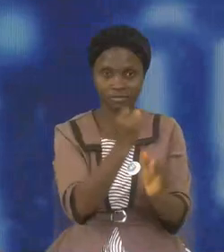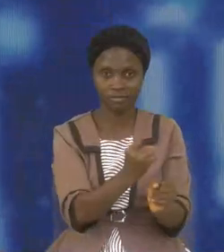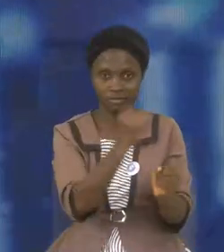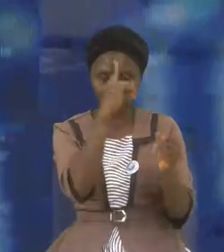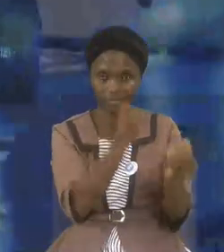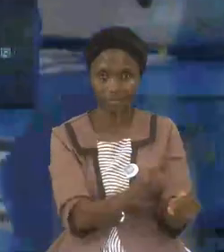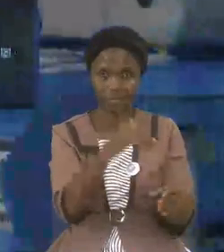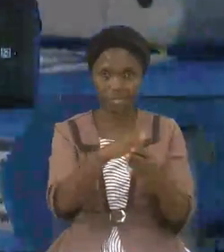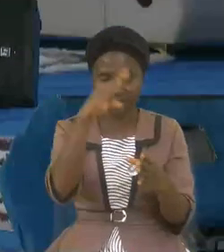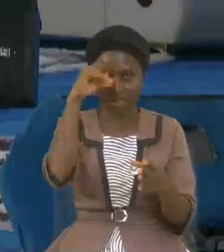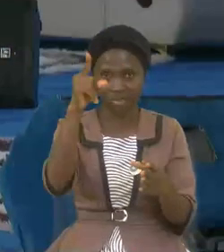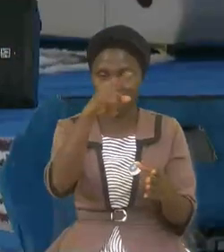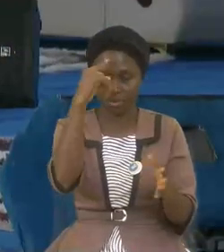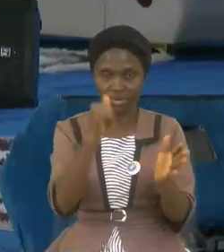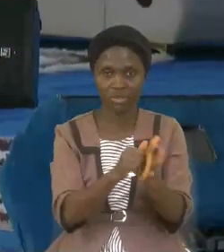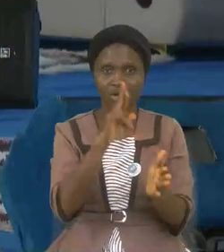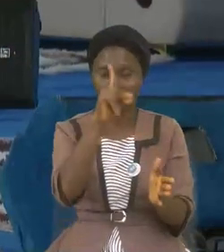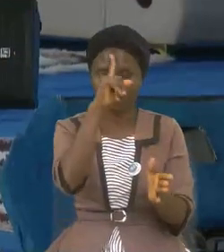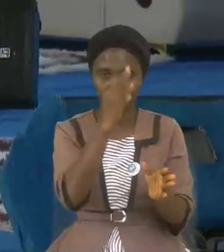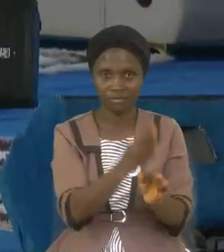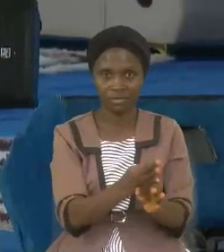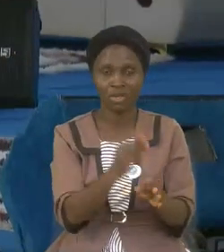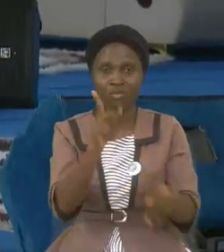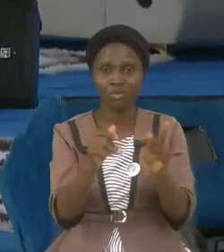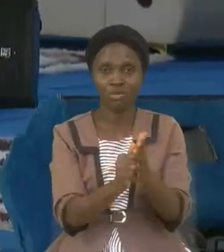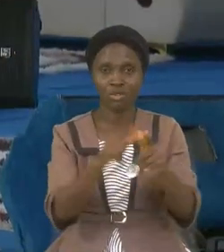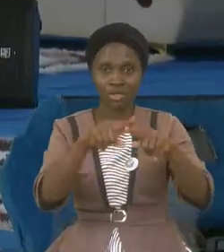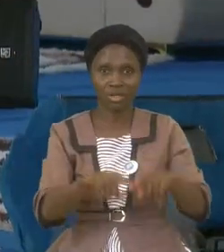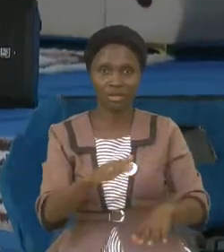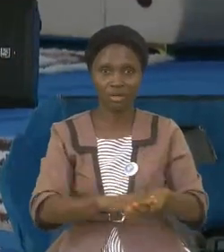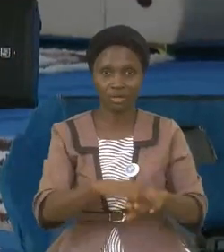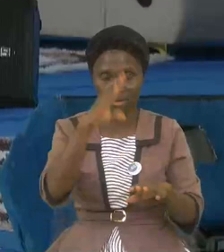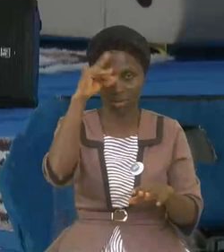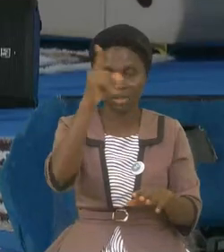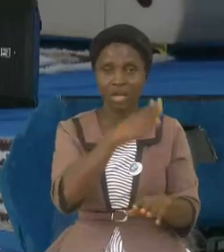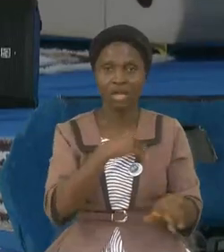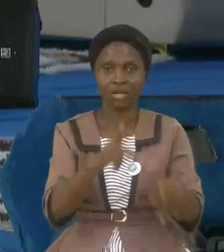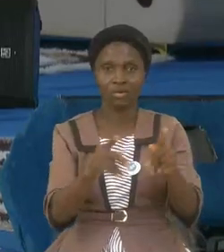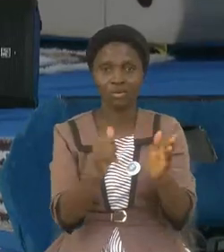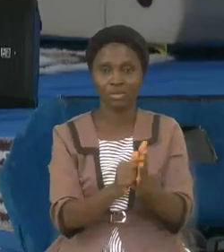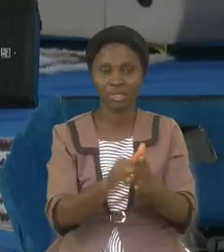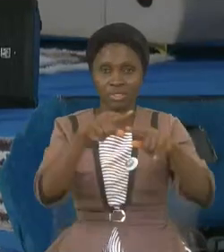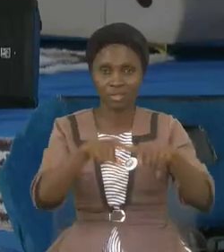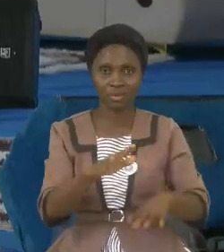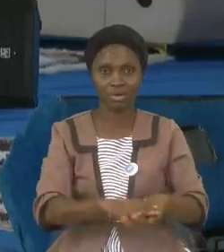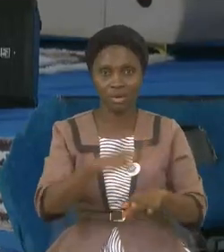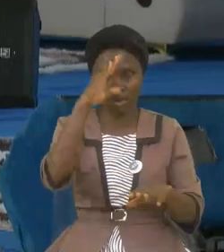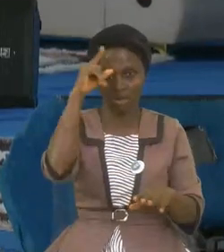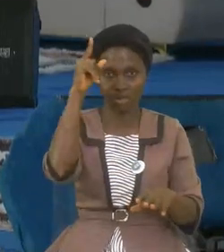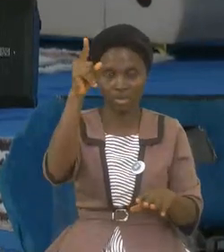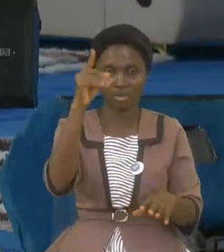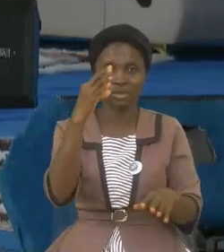de cela, ils sont fidèles. Les gens qui s'appuient sur lui, et les gens qui